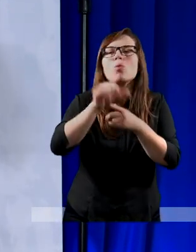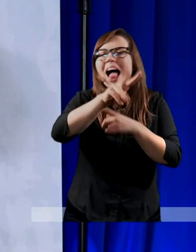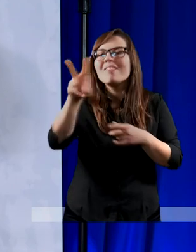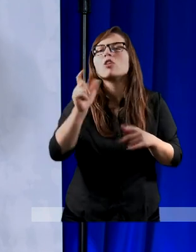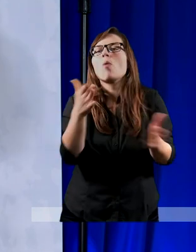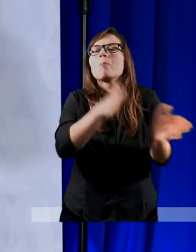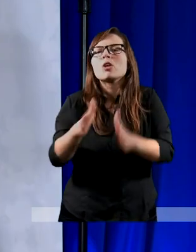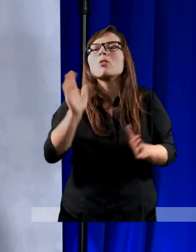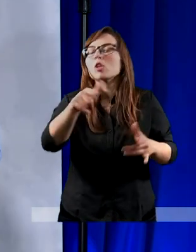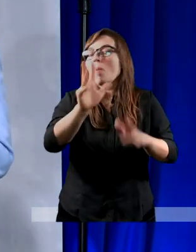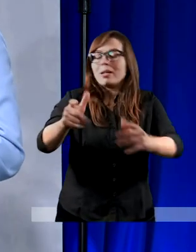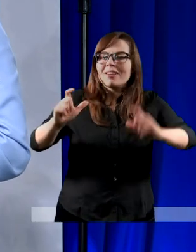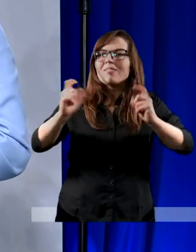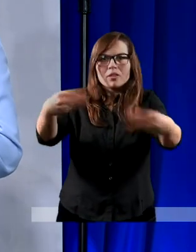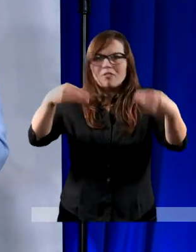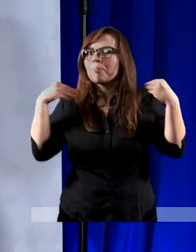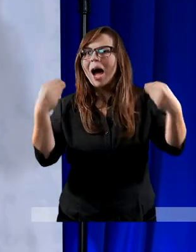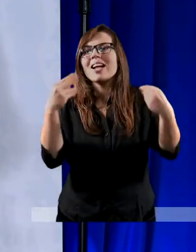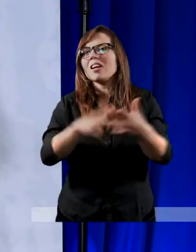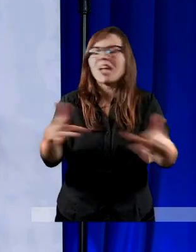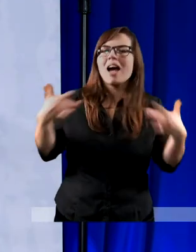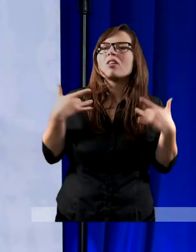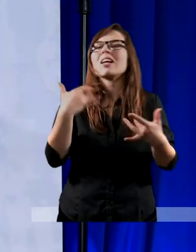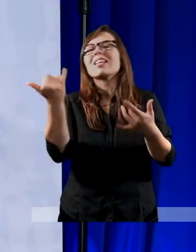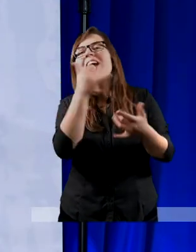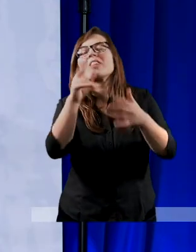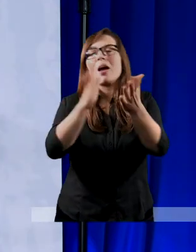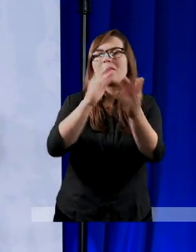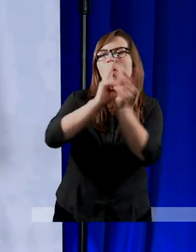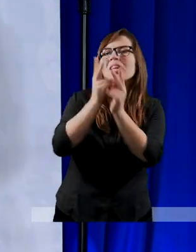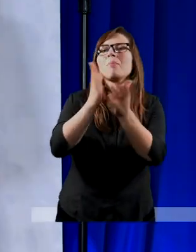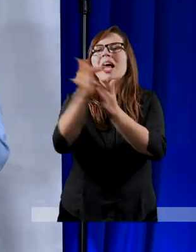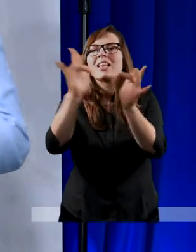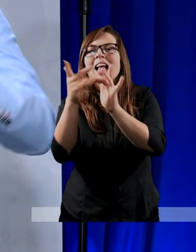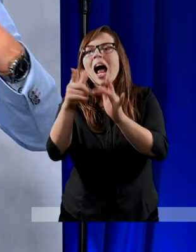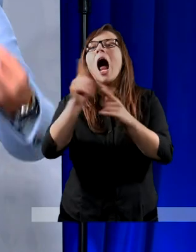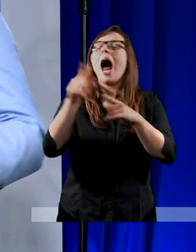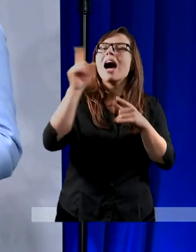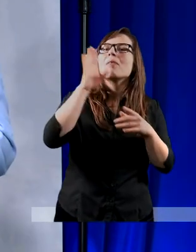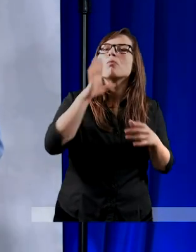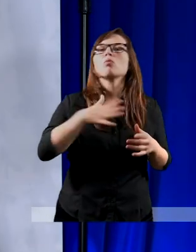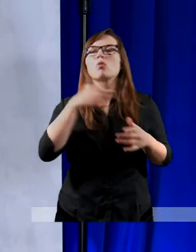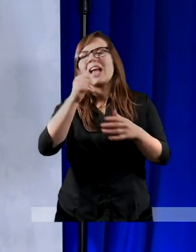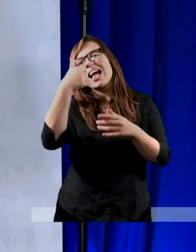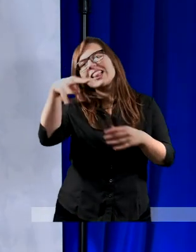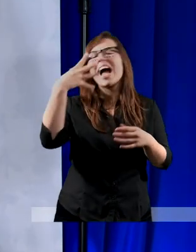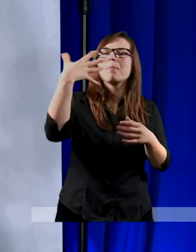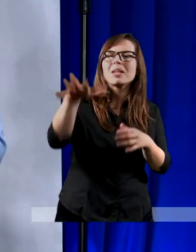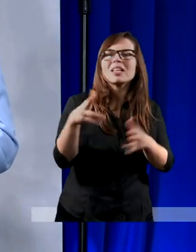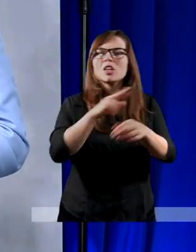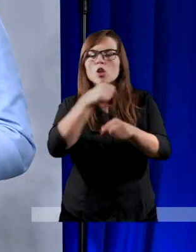przygotował. To będzie finał, to będzie wydarzenie na żywo. Natomiast na razie spotykamy się na webinarze i mam nadzieję, że za 4-5 tygodni będzie powtórny webinar. A